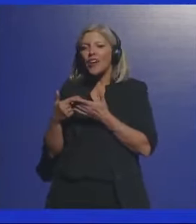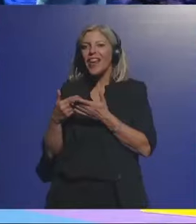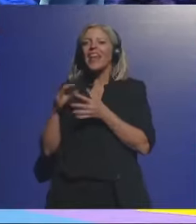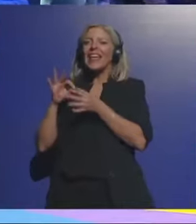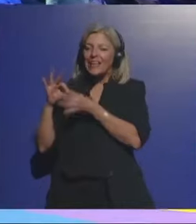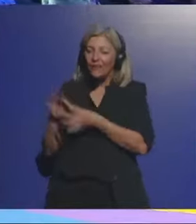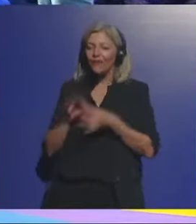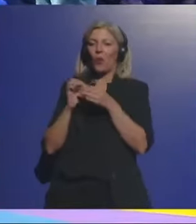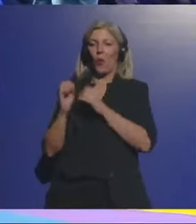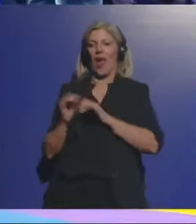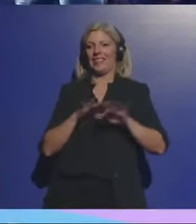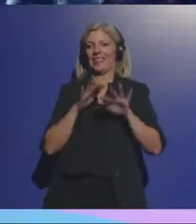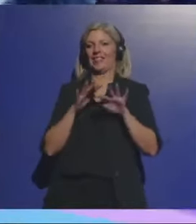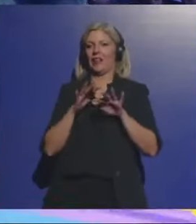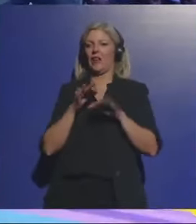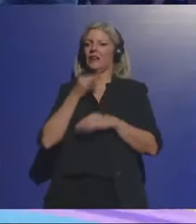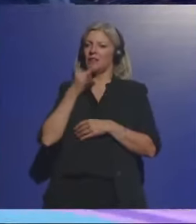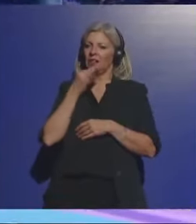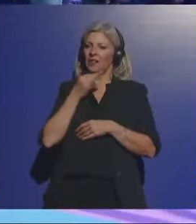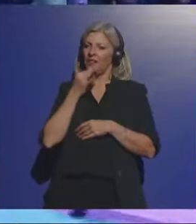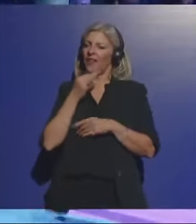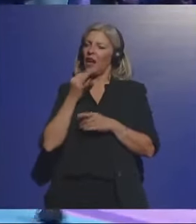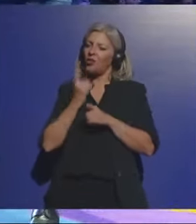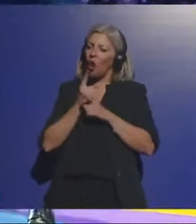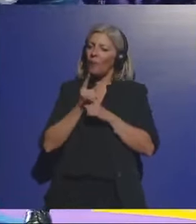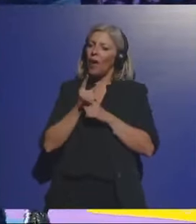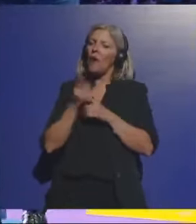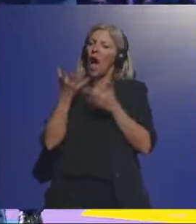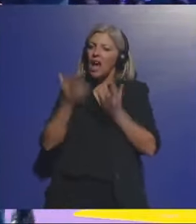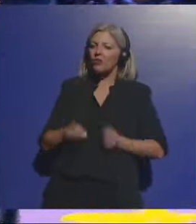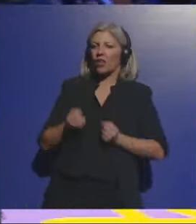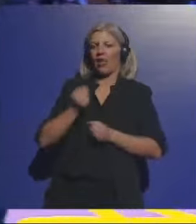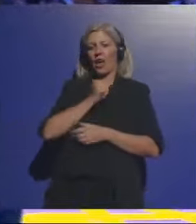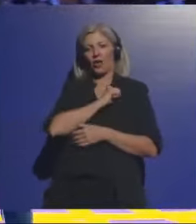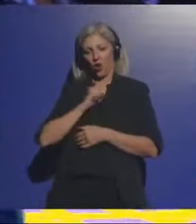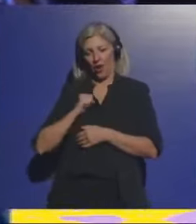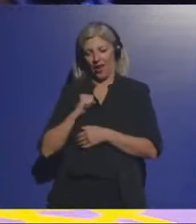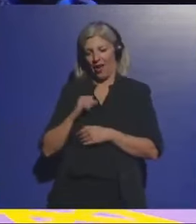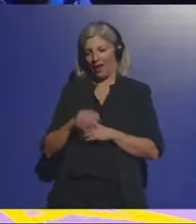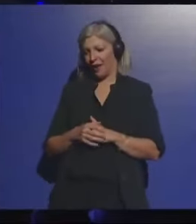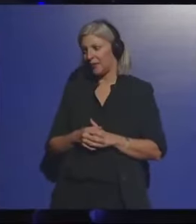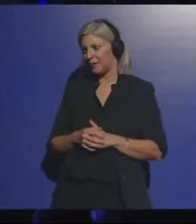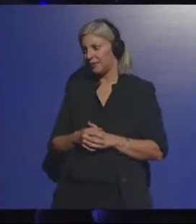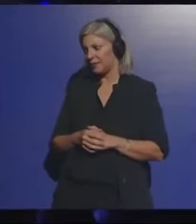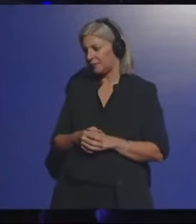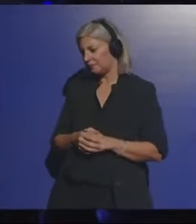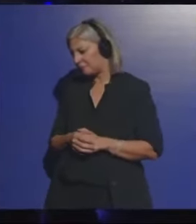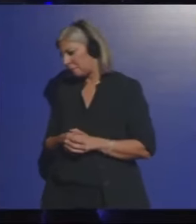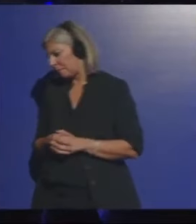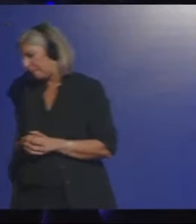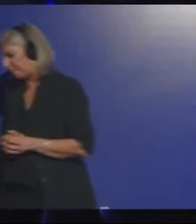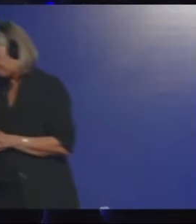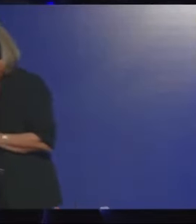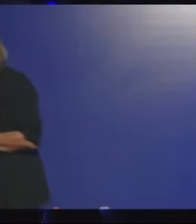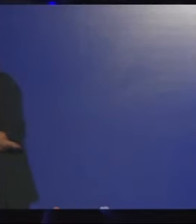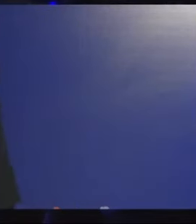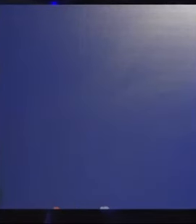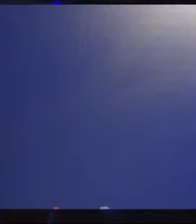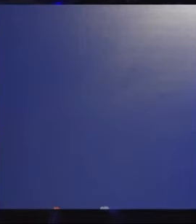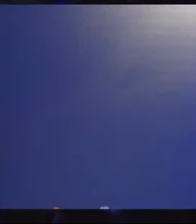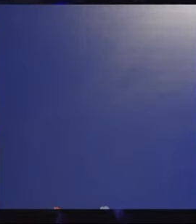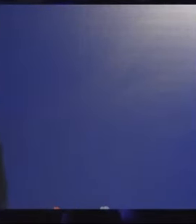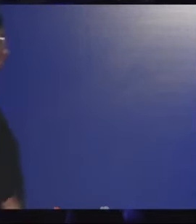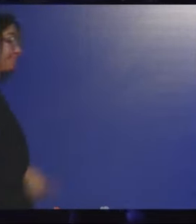poterle accettare poterle tollerare e poter vivere insieme a loro sesto comandamento Quinto che è il sesto sì